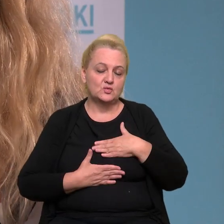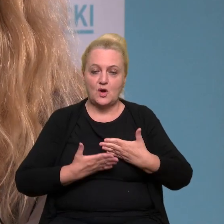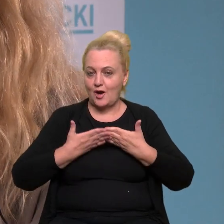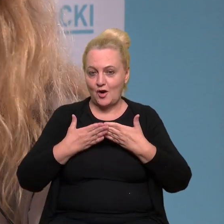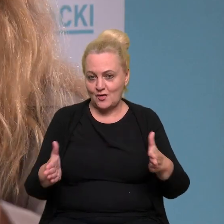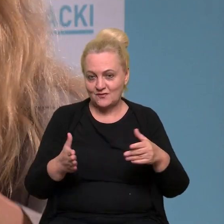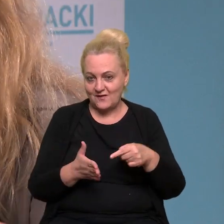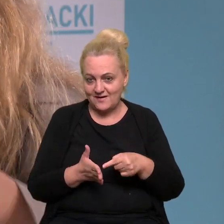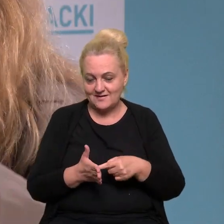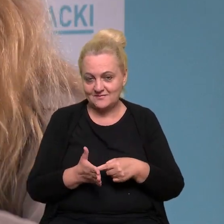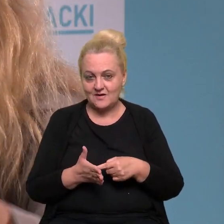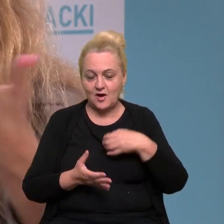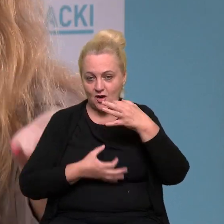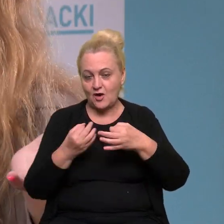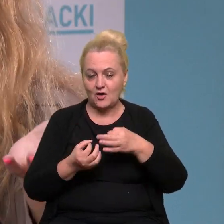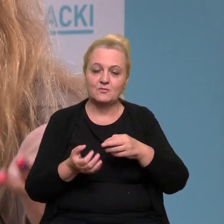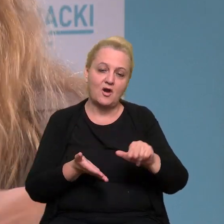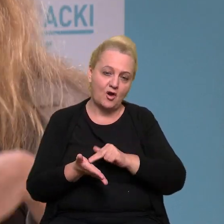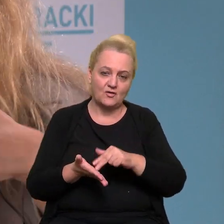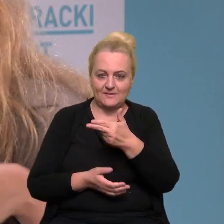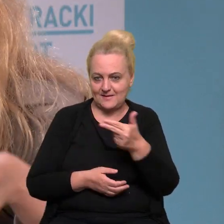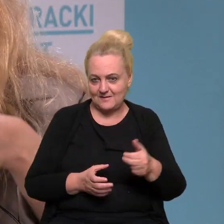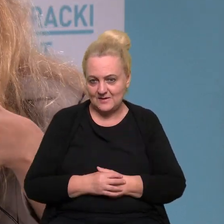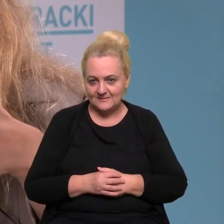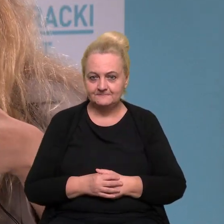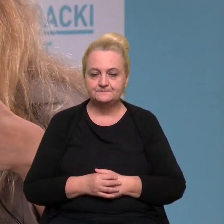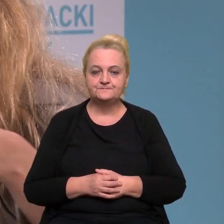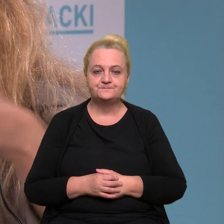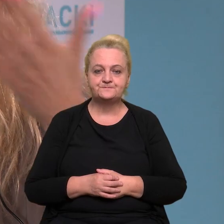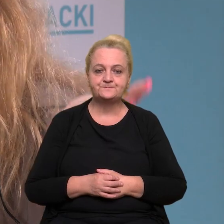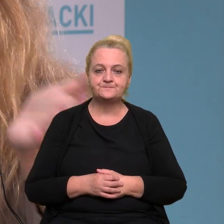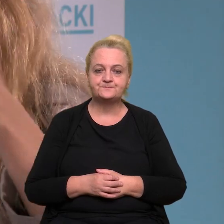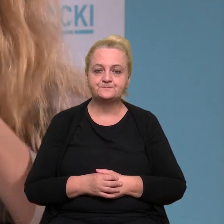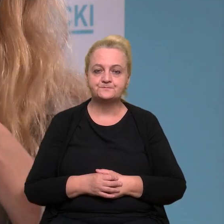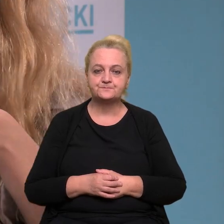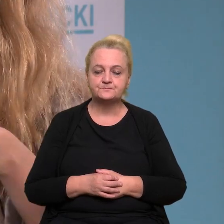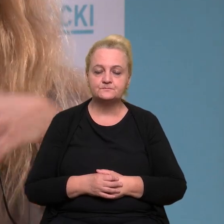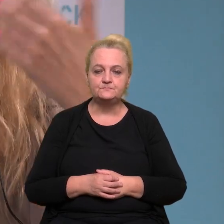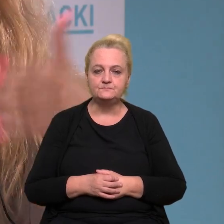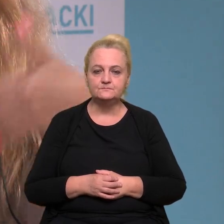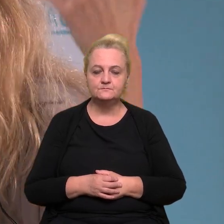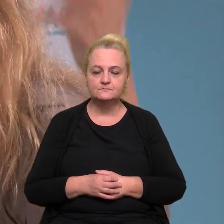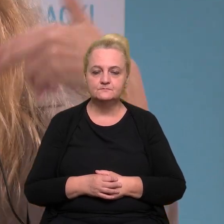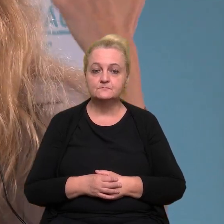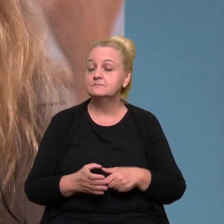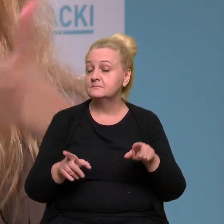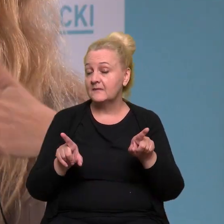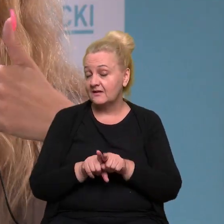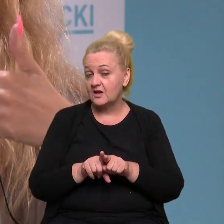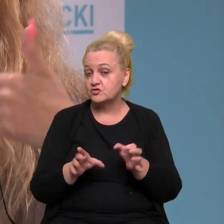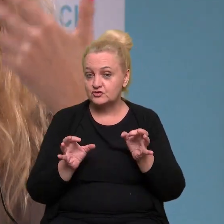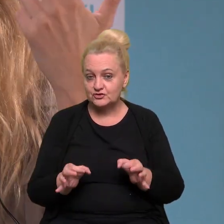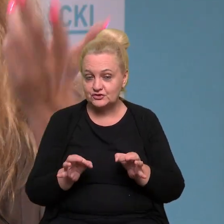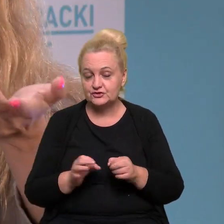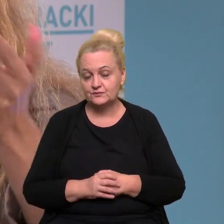otwarcie mówię o menstruacji. Die menstruieren sind Frauen, also man auch ganz i też